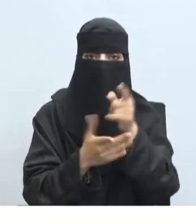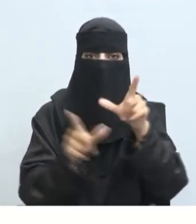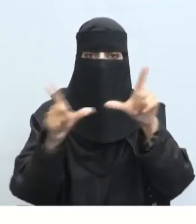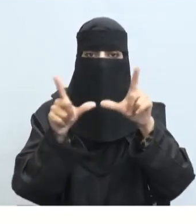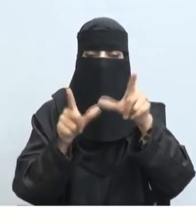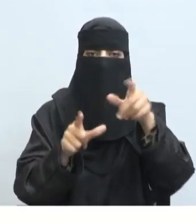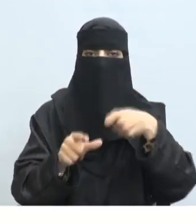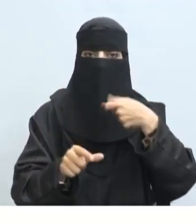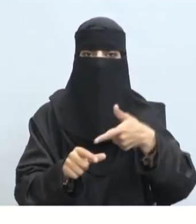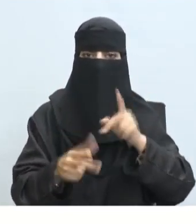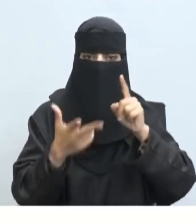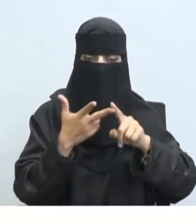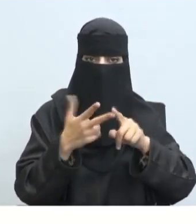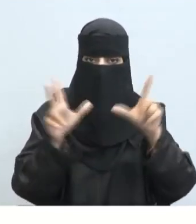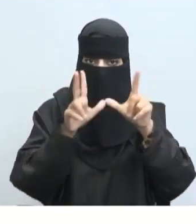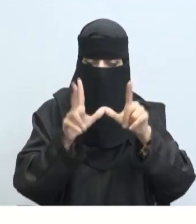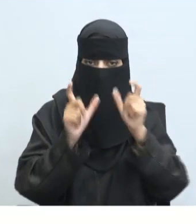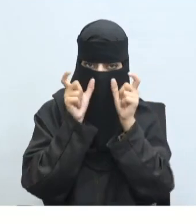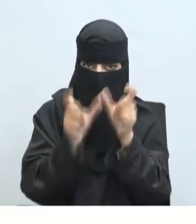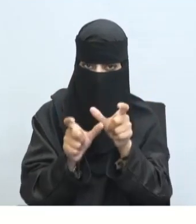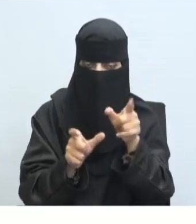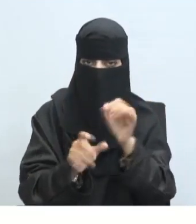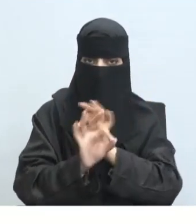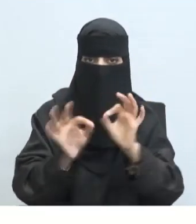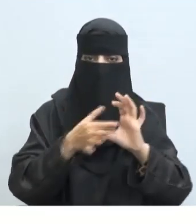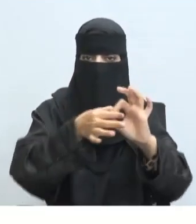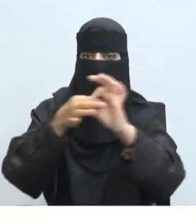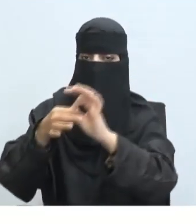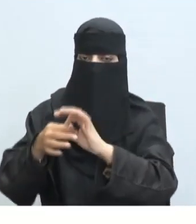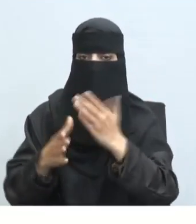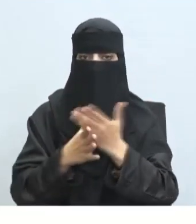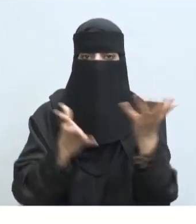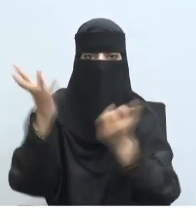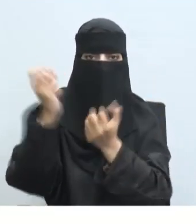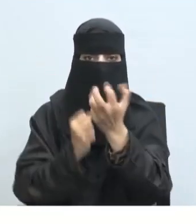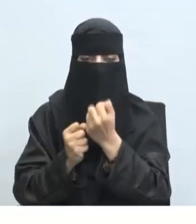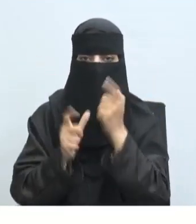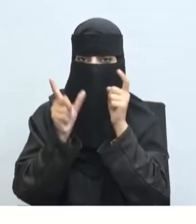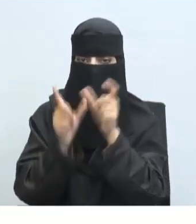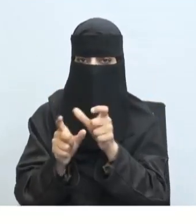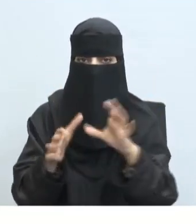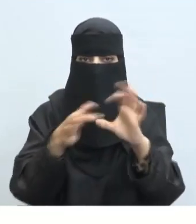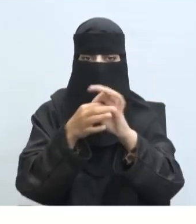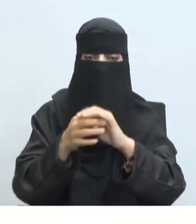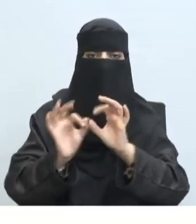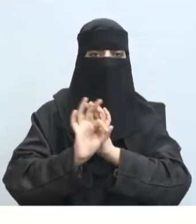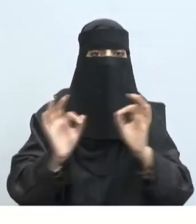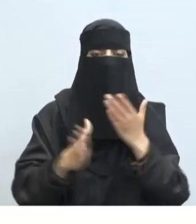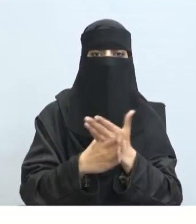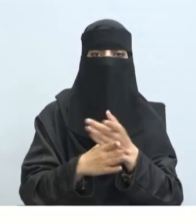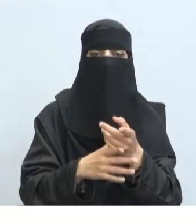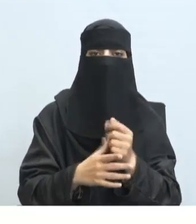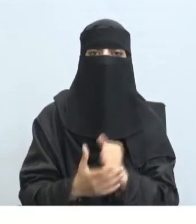بلجنه التمويل لجنه الرعايه من اهمها التواصل مع الرعاه جلب رعاه الحفاظ على علاقات وديه